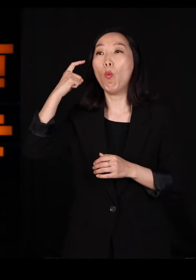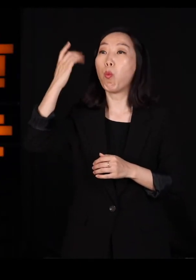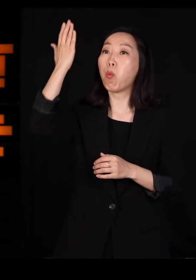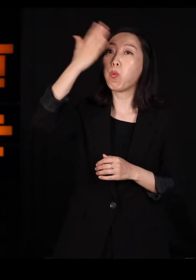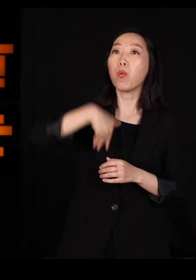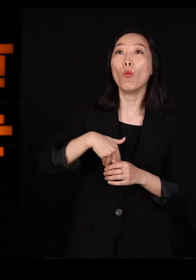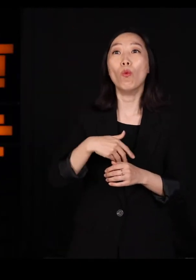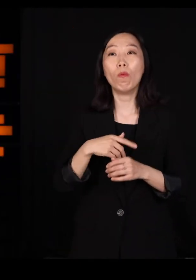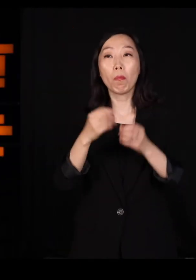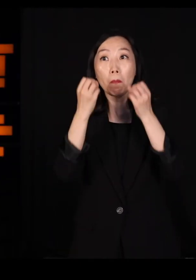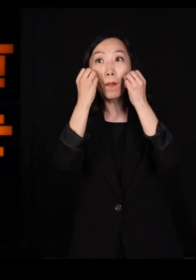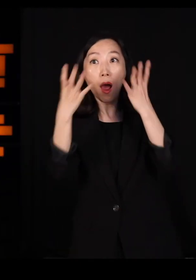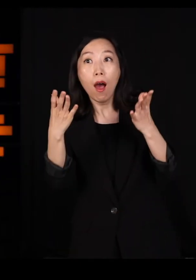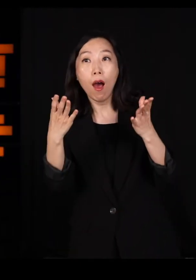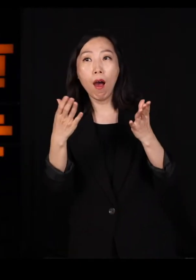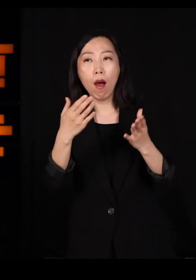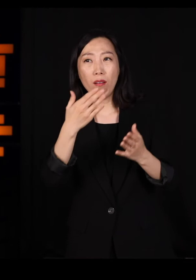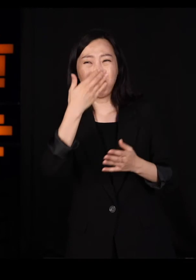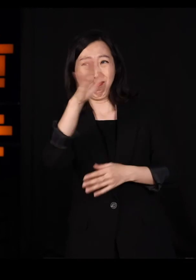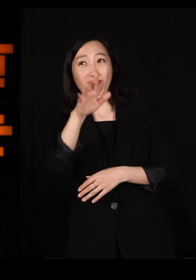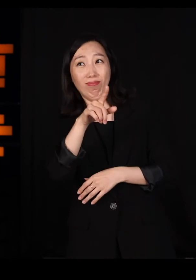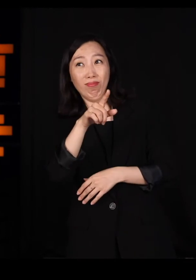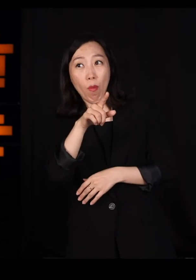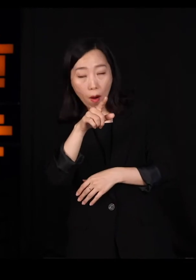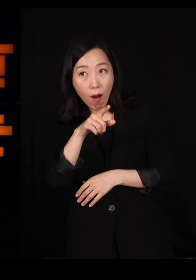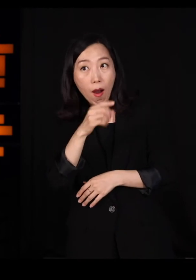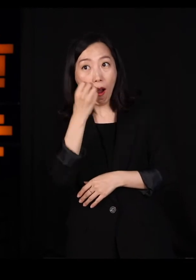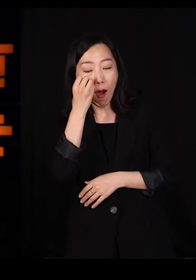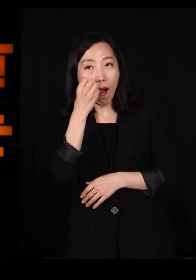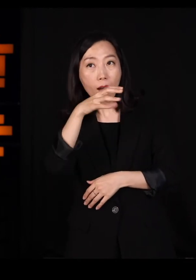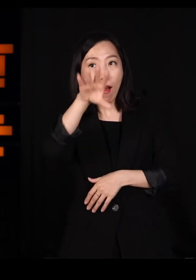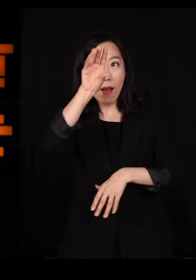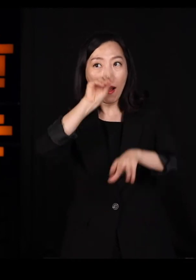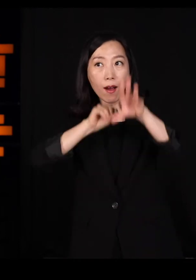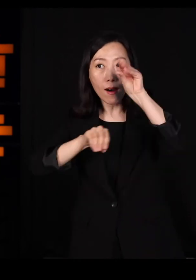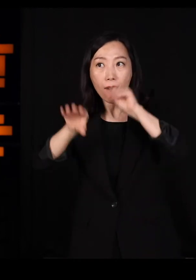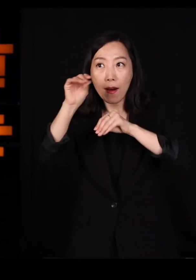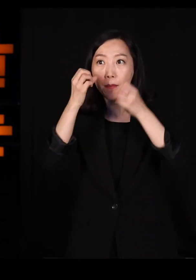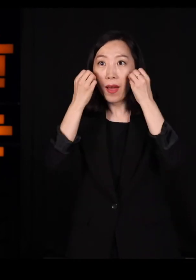상관없이 새로운 낯선 존재들이 우리한테 다가오기도 합니다.